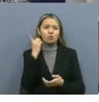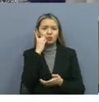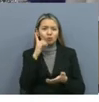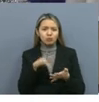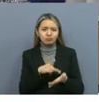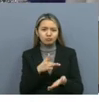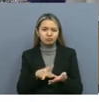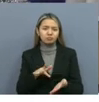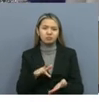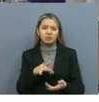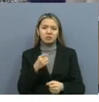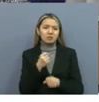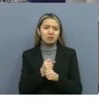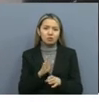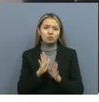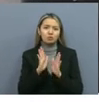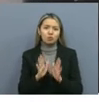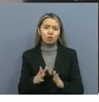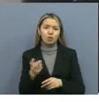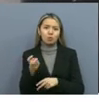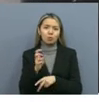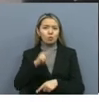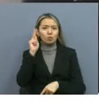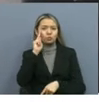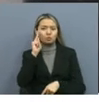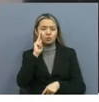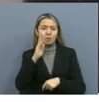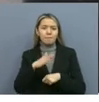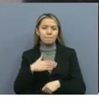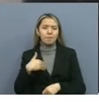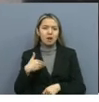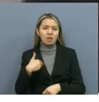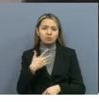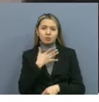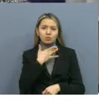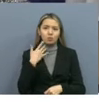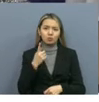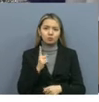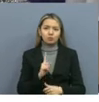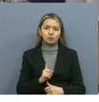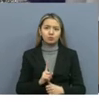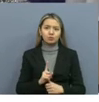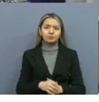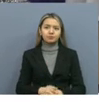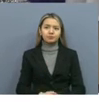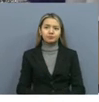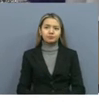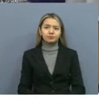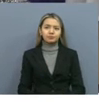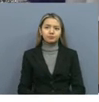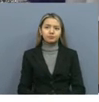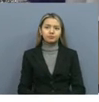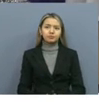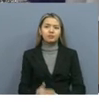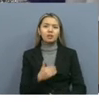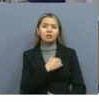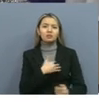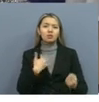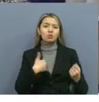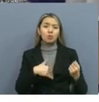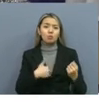отырмайды, келіп өз уақыттарын бөледі. Мысалы, маған келетін оқушылардың көбі қатар алып жүреді, көп үйірмені. Мысалы, жүгіріп келіп, менен домбырада үйреніп кетеді, жүгіріп